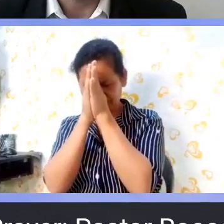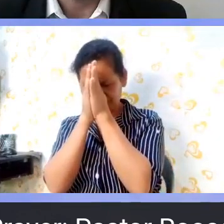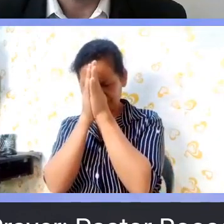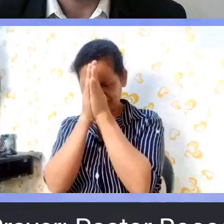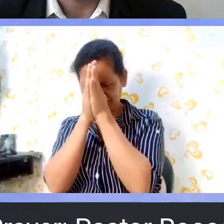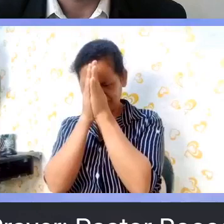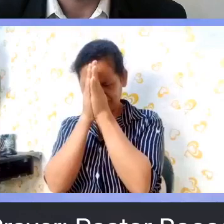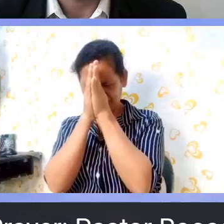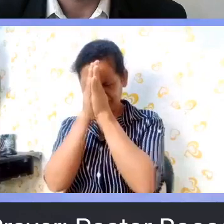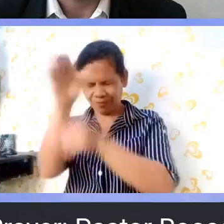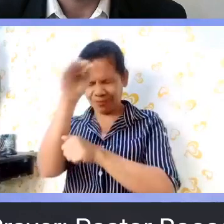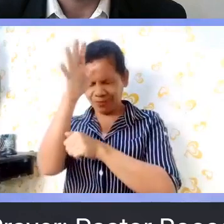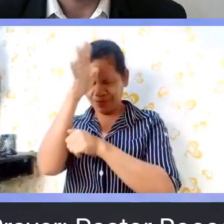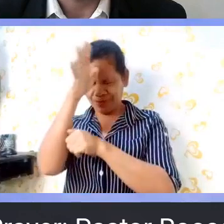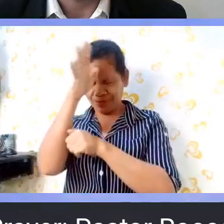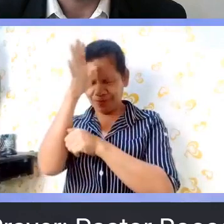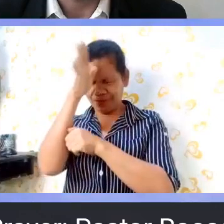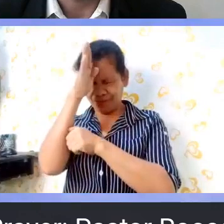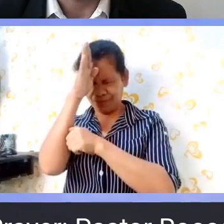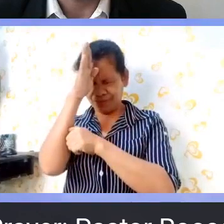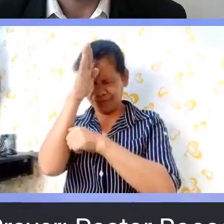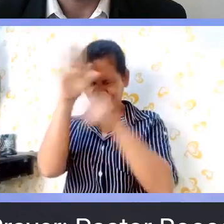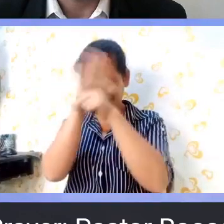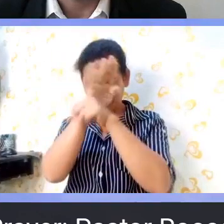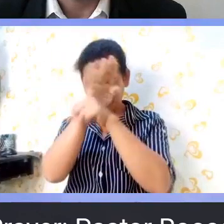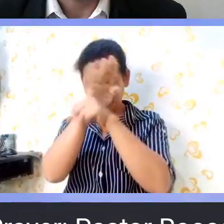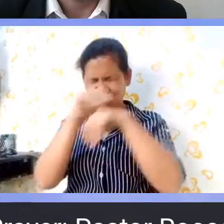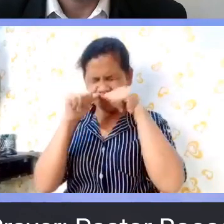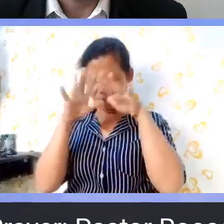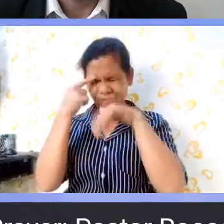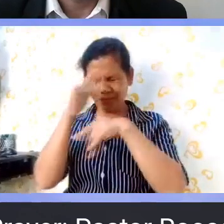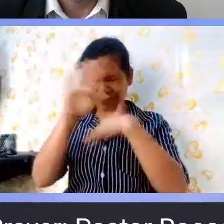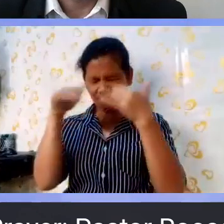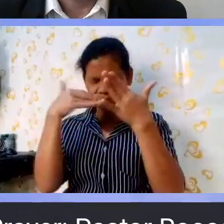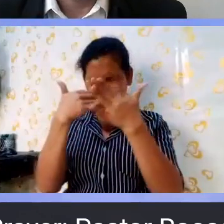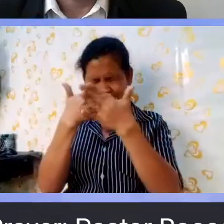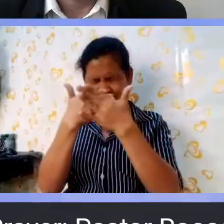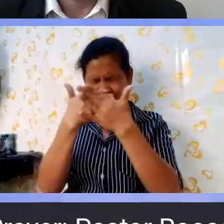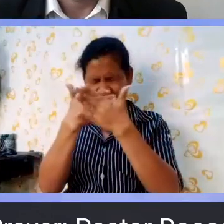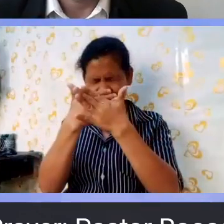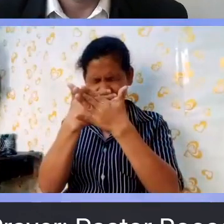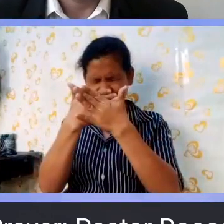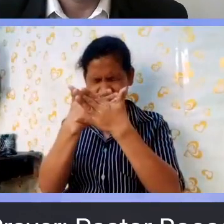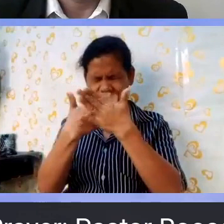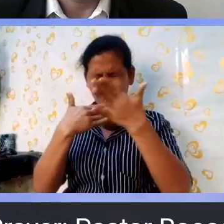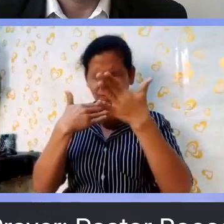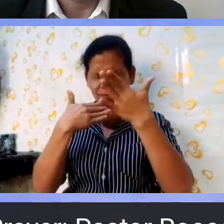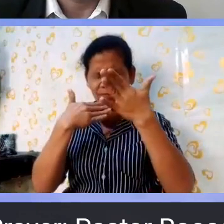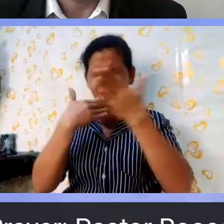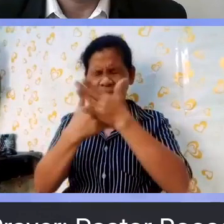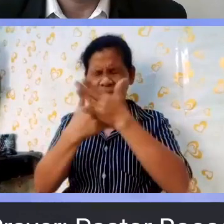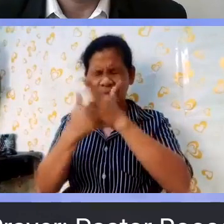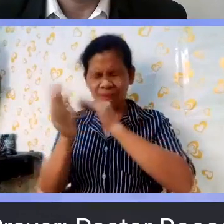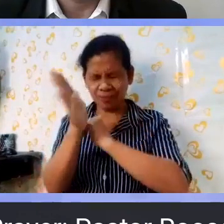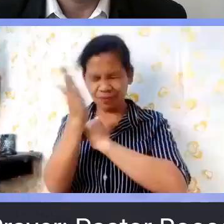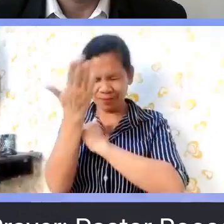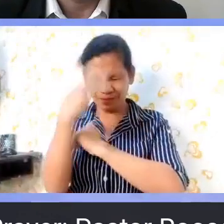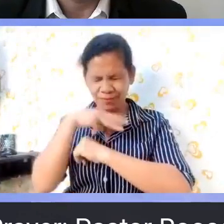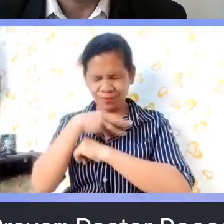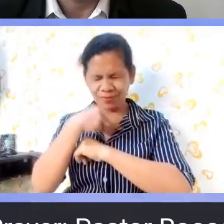Amang banal na mapagpala ka po sa lahat o Diyos. Isang magandang umaga po ang aming bati sa inyo.